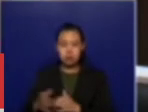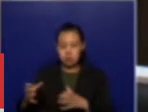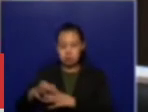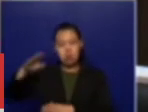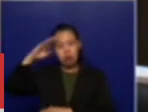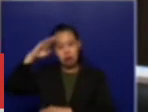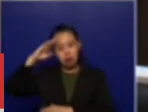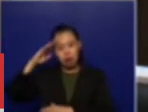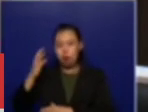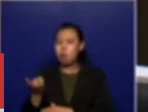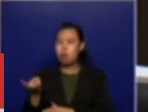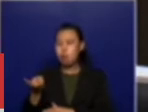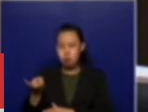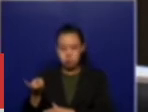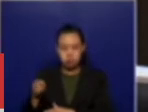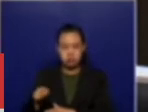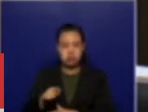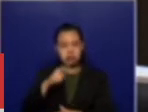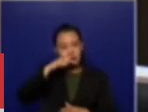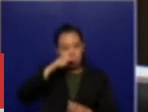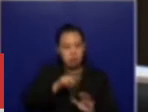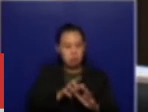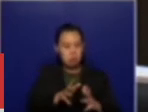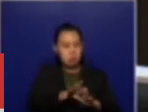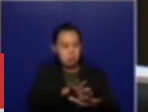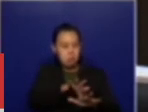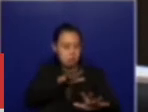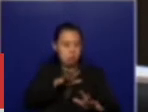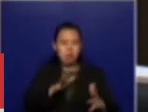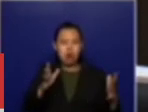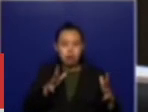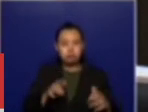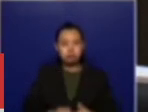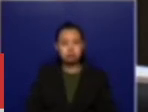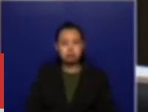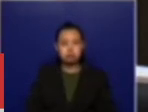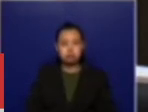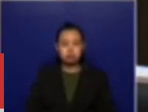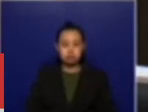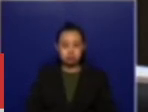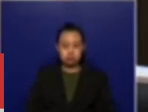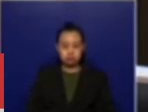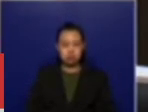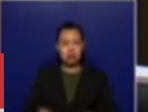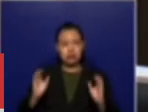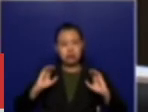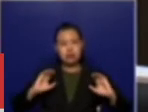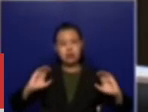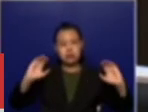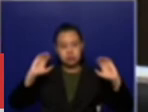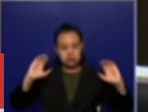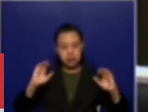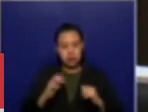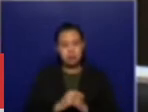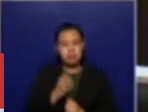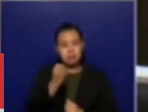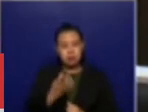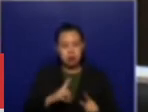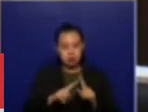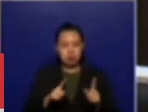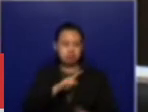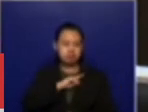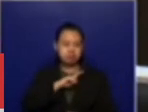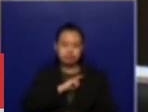ท่านประธานที่เคารพครับย้ำอีกครั้งหนึ่งนะครับการที่เรามีสัดส่วนจำนวนข้าราชการต่องานรับผิดชอบสูงเป็นอันดับ